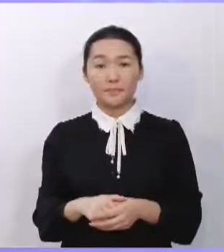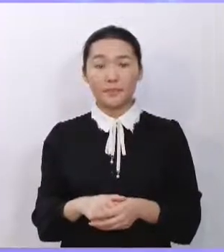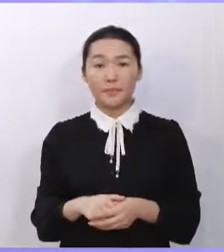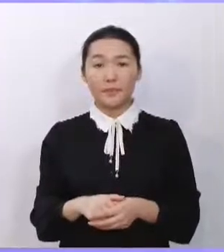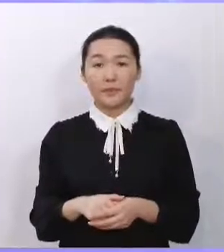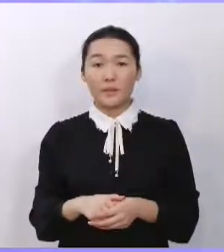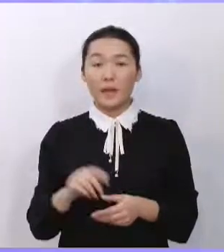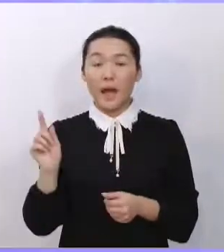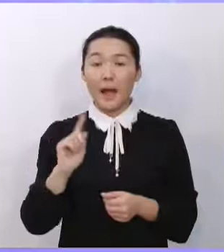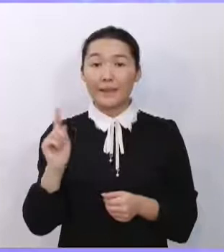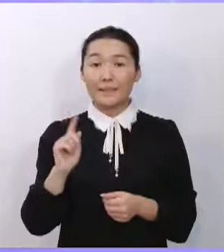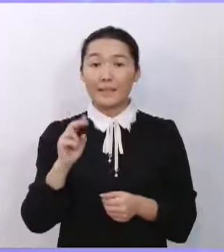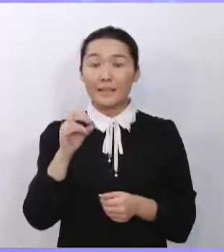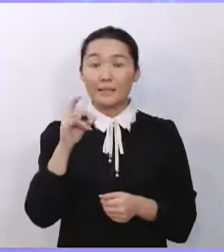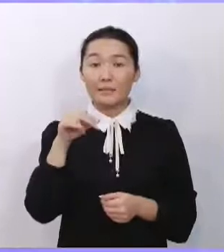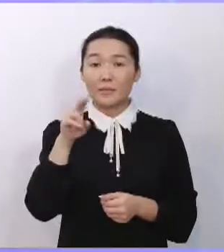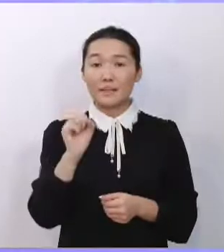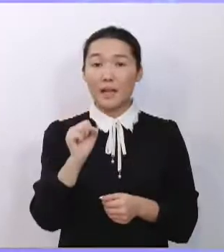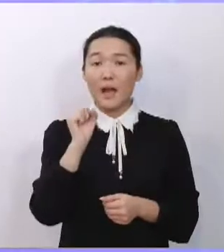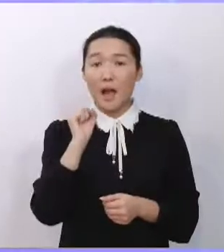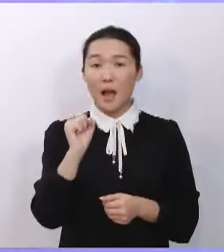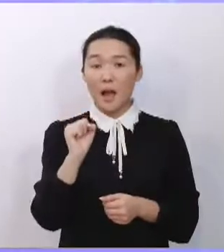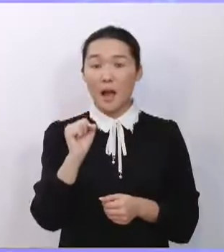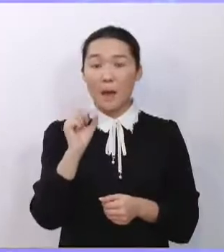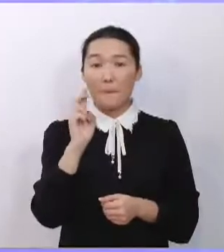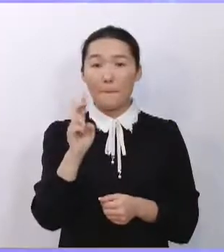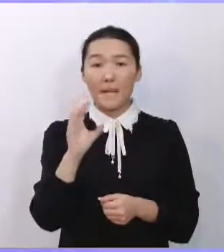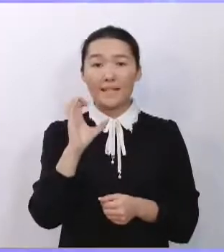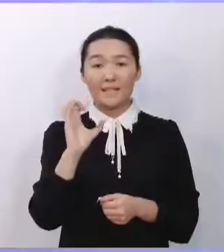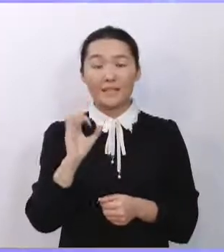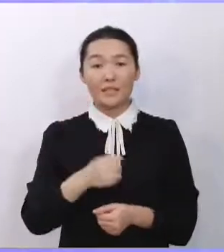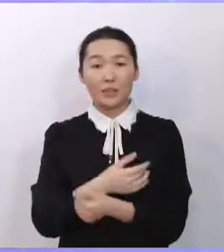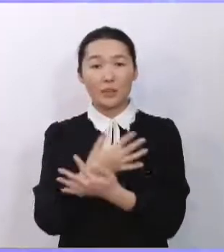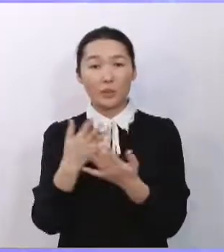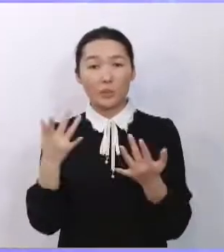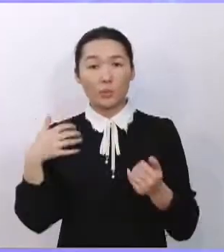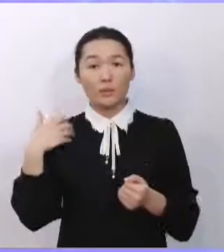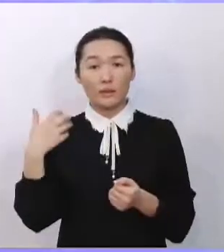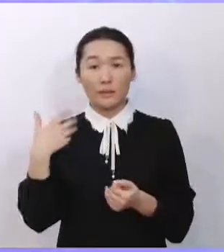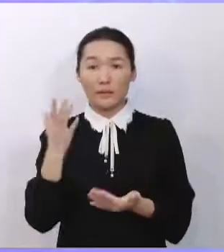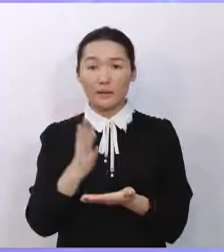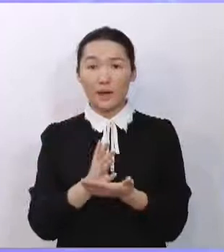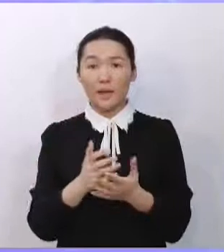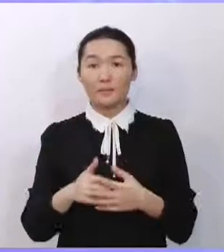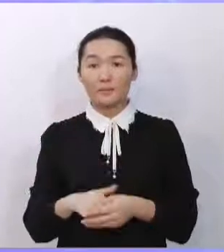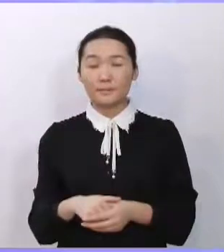Анткени кымызда А, Б, С жана түрдүү витаминдер бар.